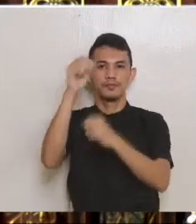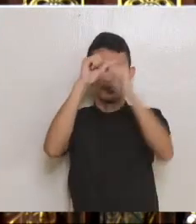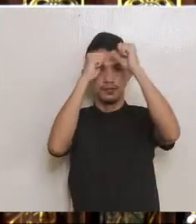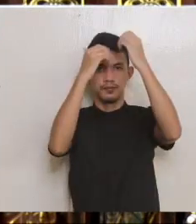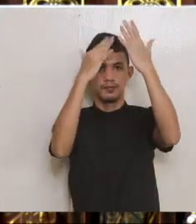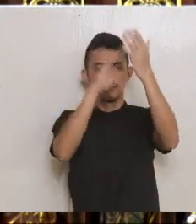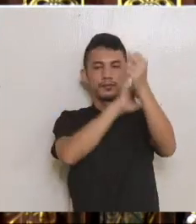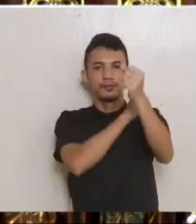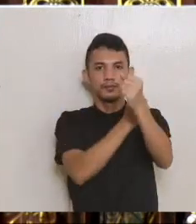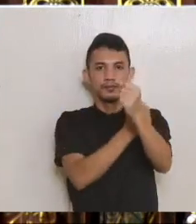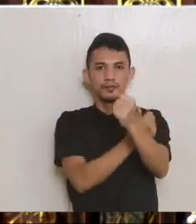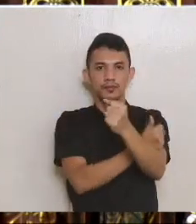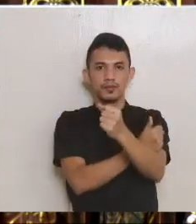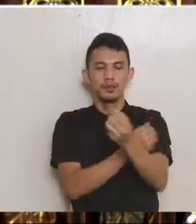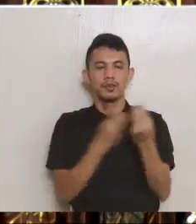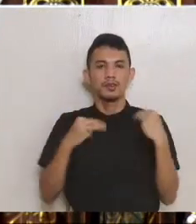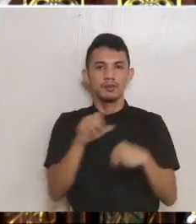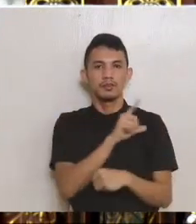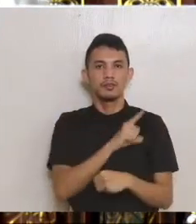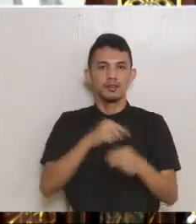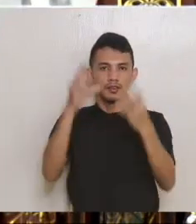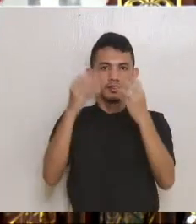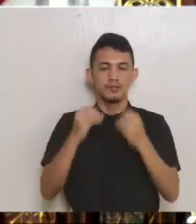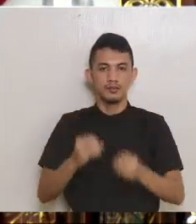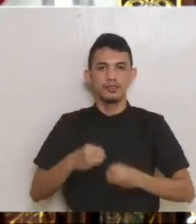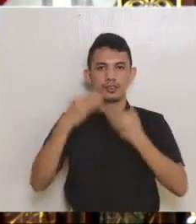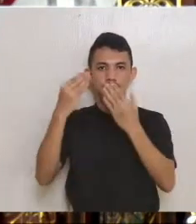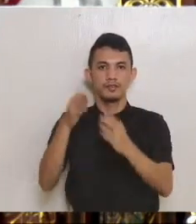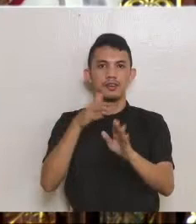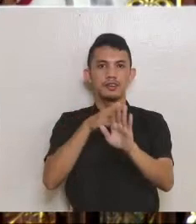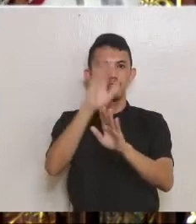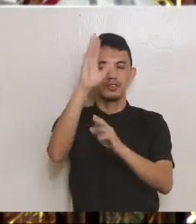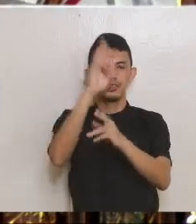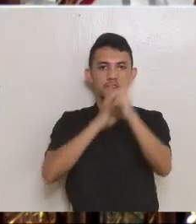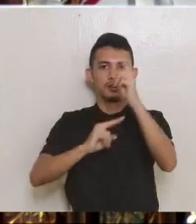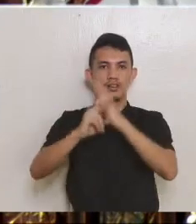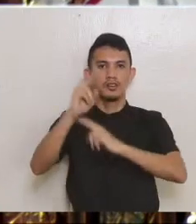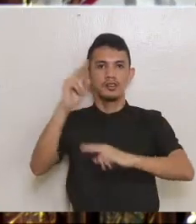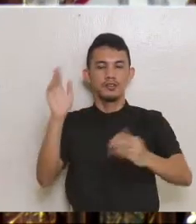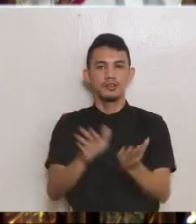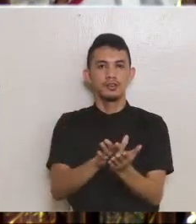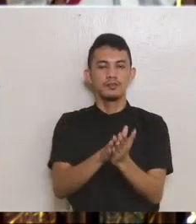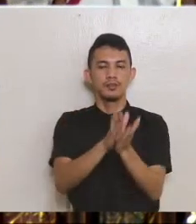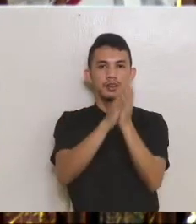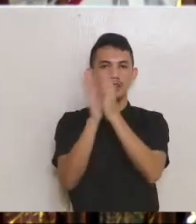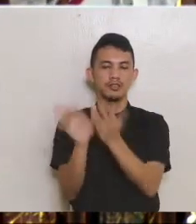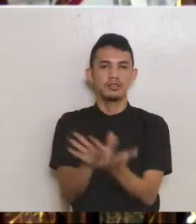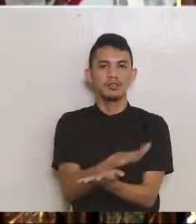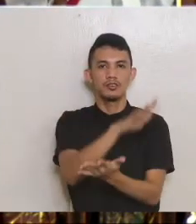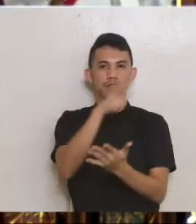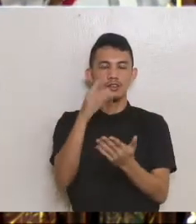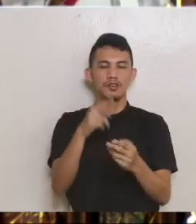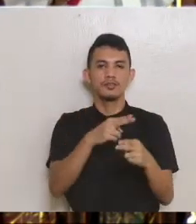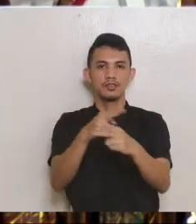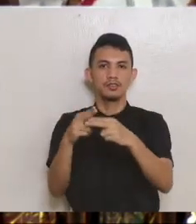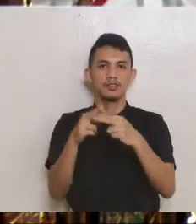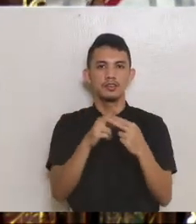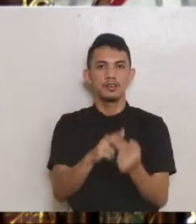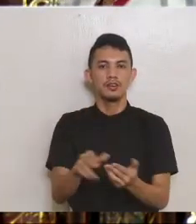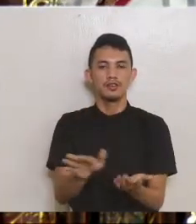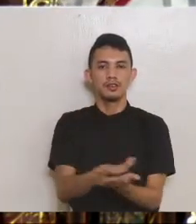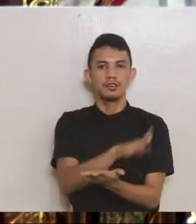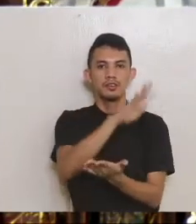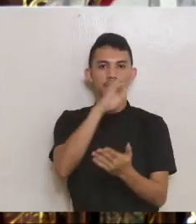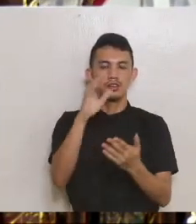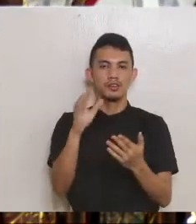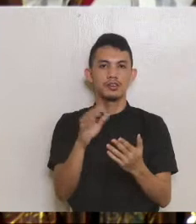sa tanan. Dawaton unta sa Ginoo ang sakripisyo nga gikan sa imong mga kamot, alang sa pagdayeg o paghimaya sa